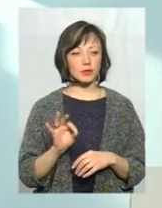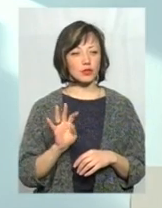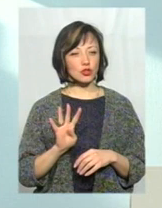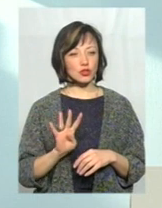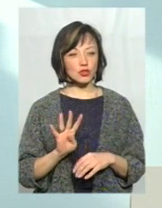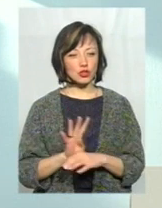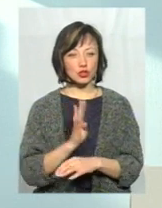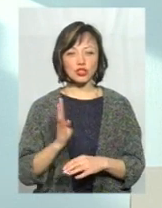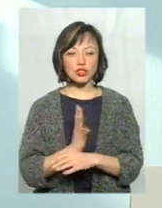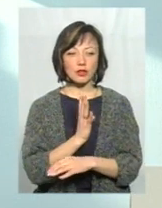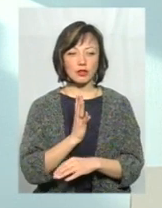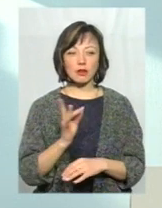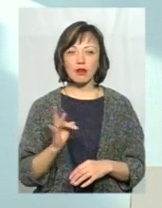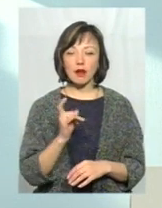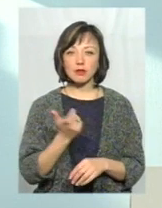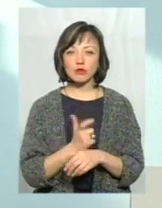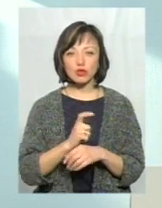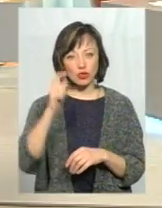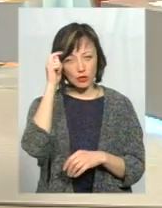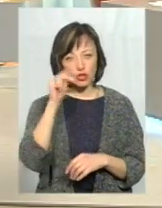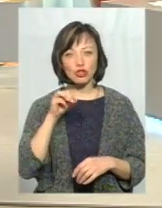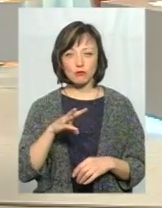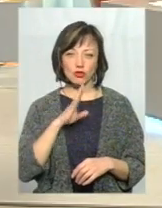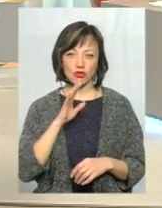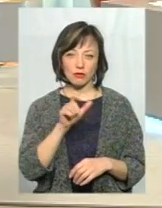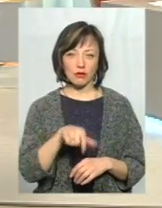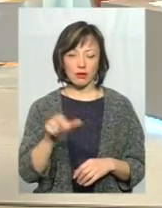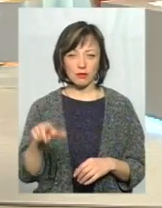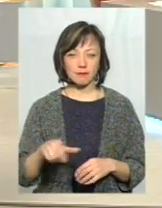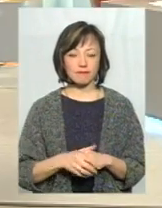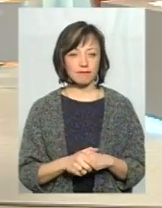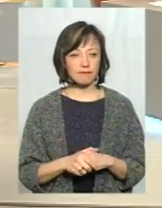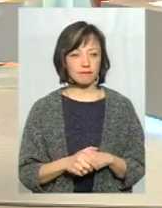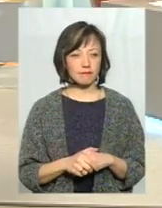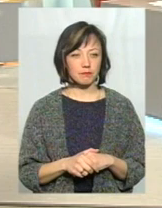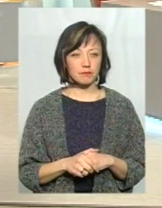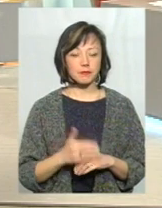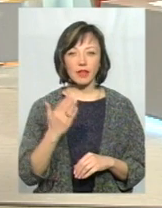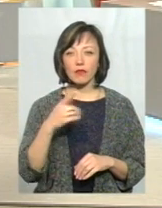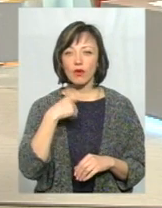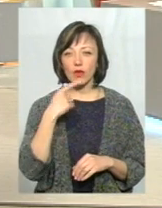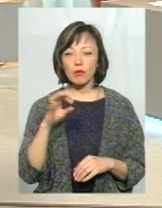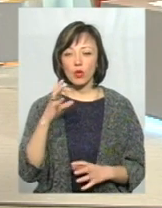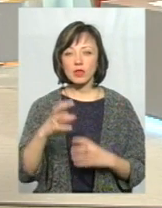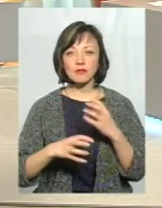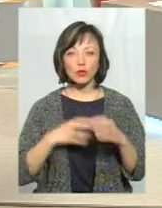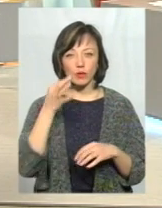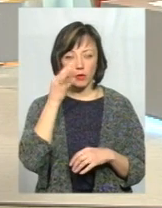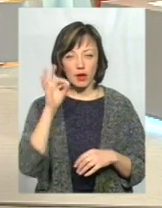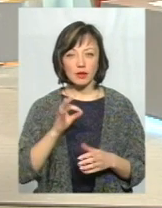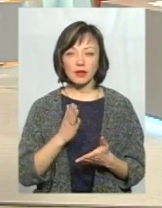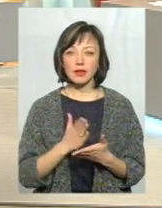4 рази більше скоюють чоловіки, ніж жінки. От ви говорили про світову практику.